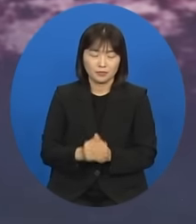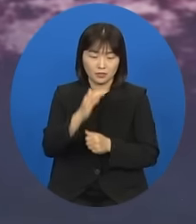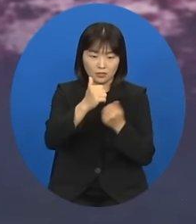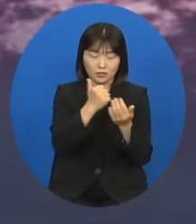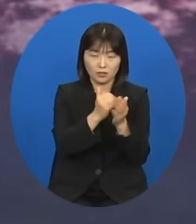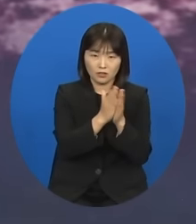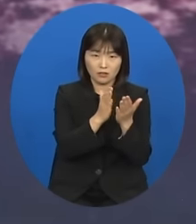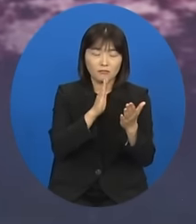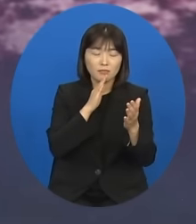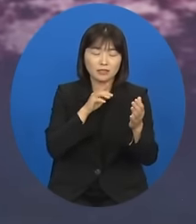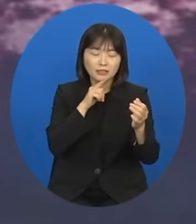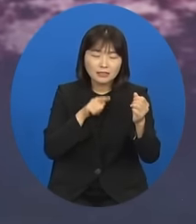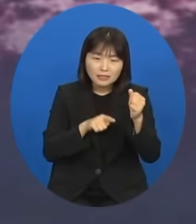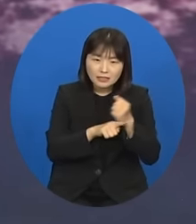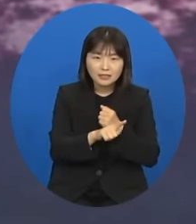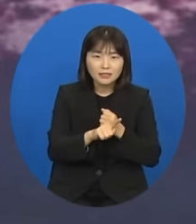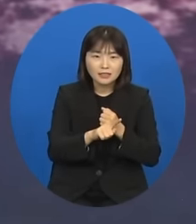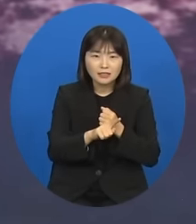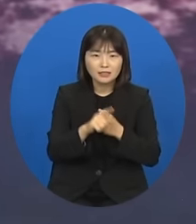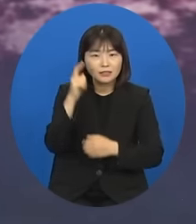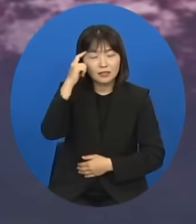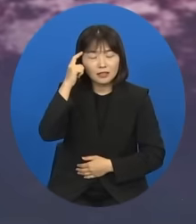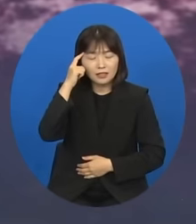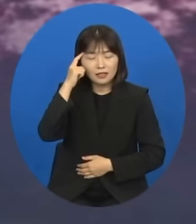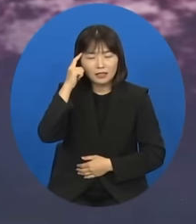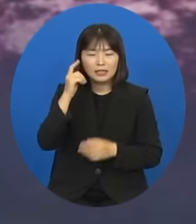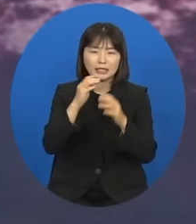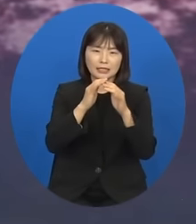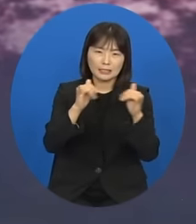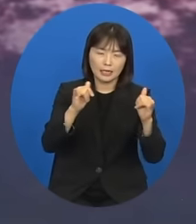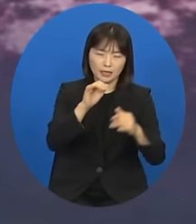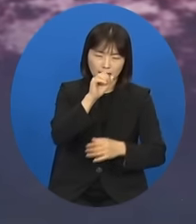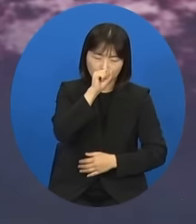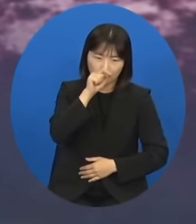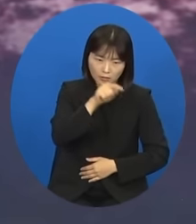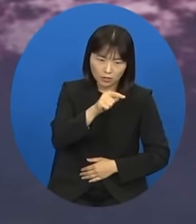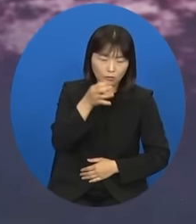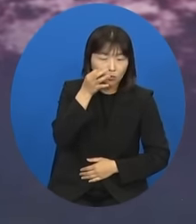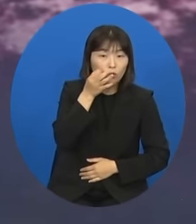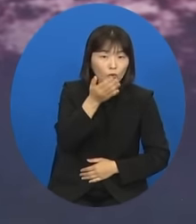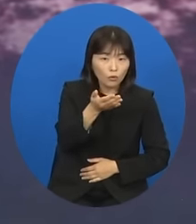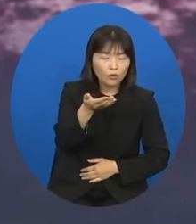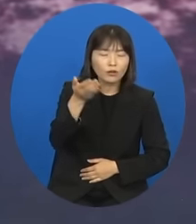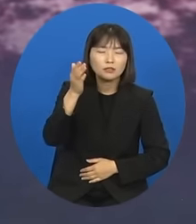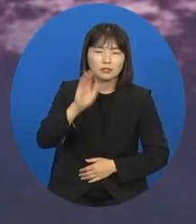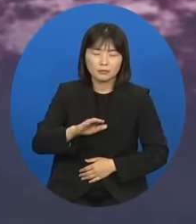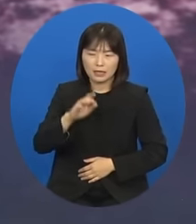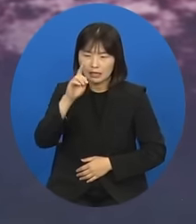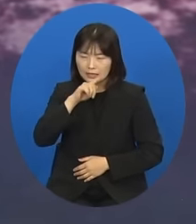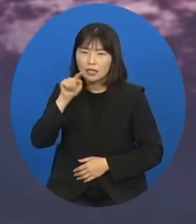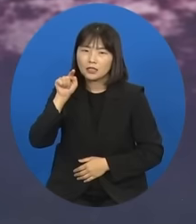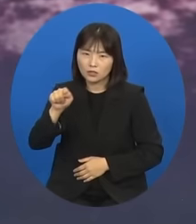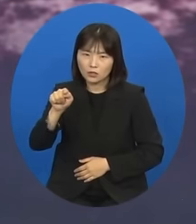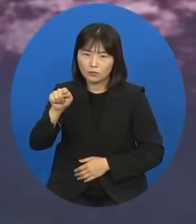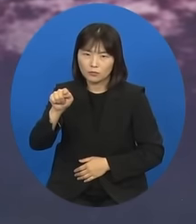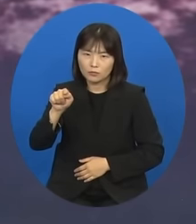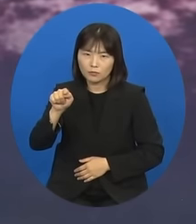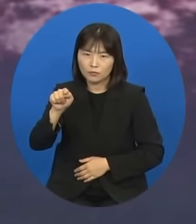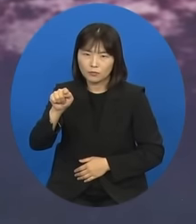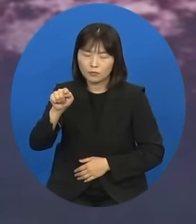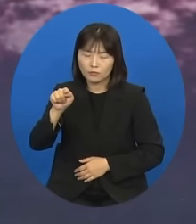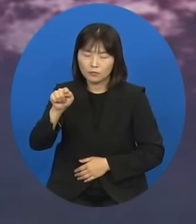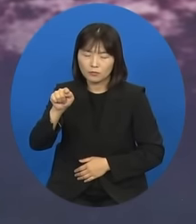참 진리의 말씀인 것이 뭐냐면 사람의 장점도 보여주지만 그의 단점도 정말